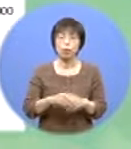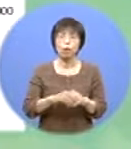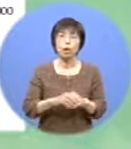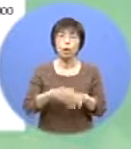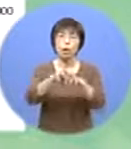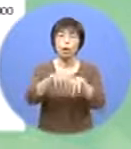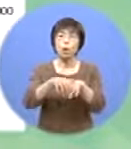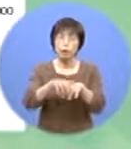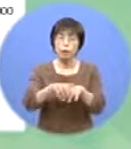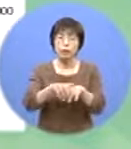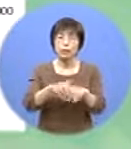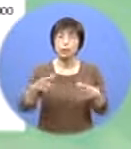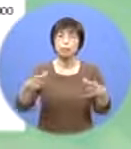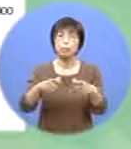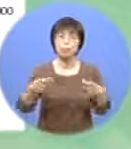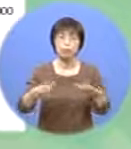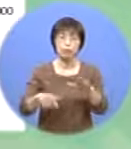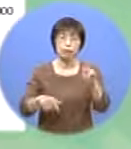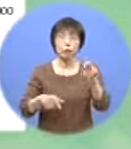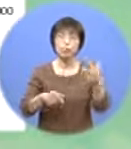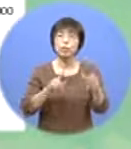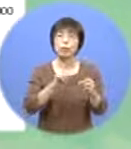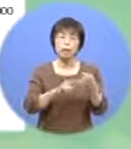面積が平成27年で